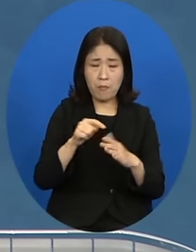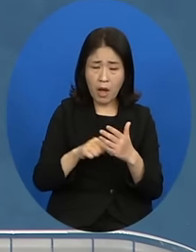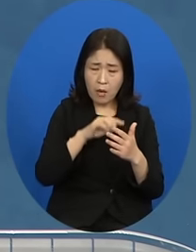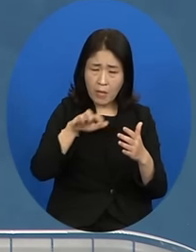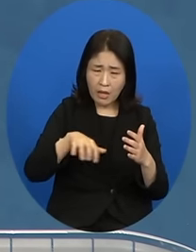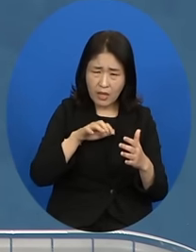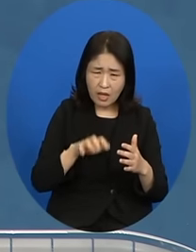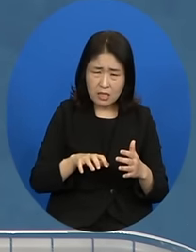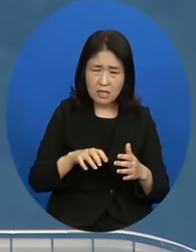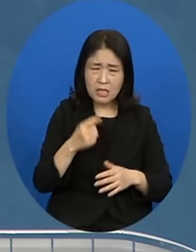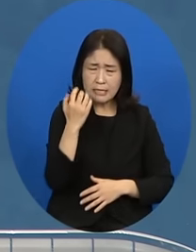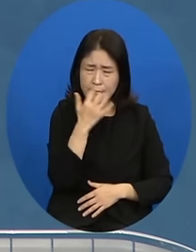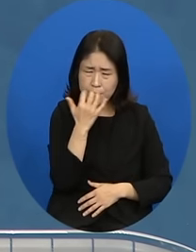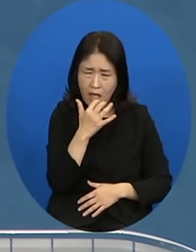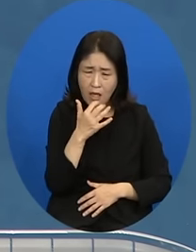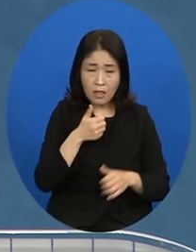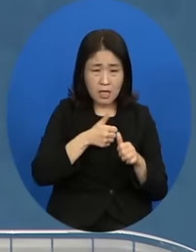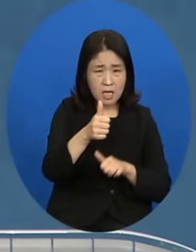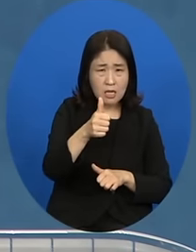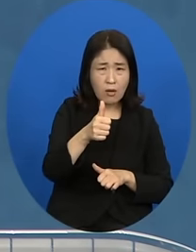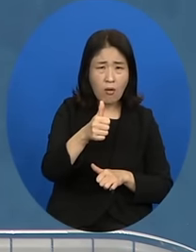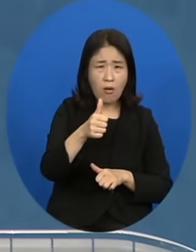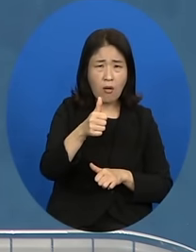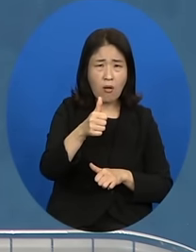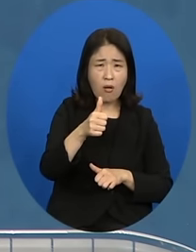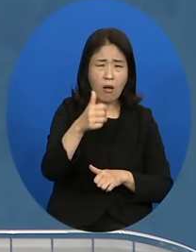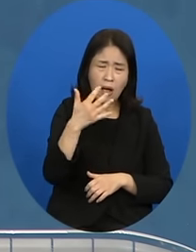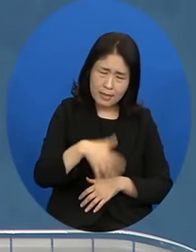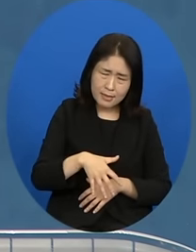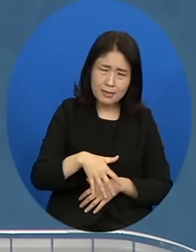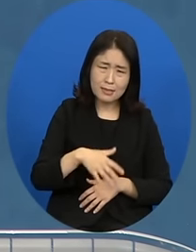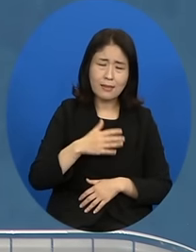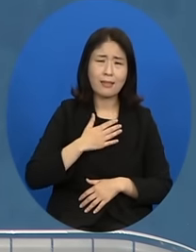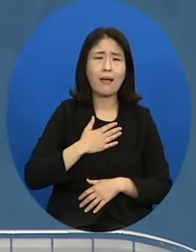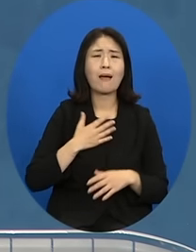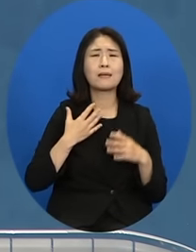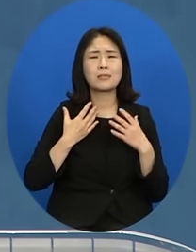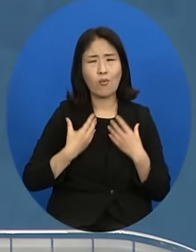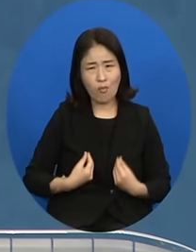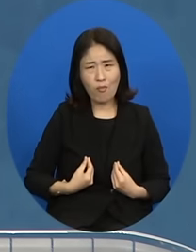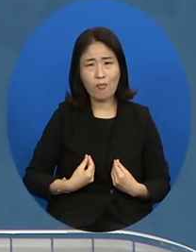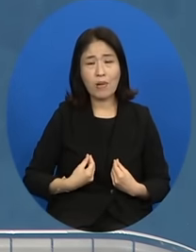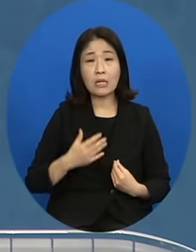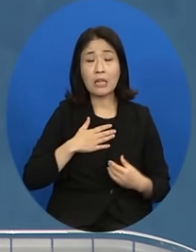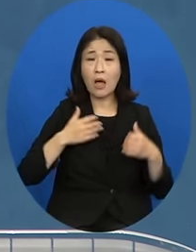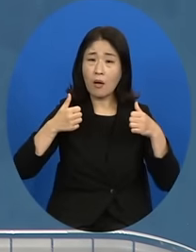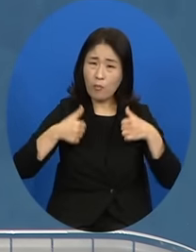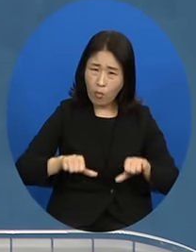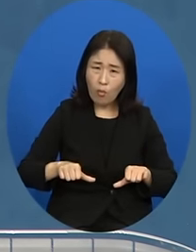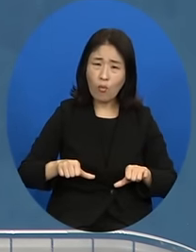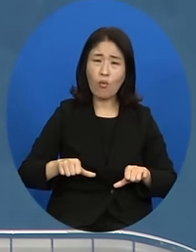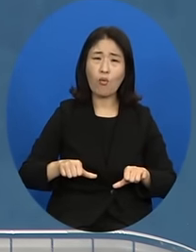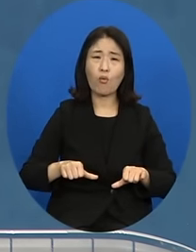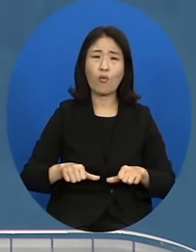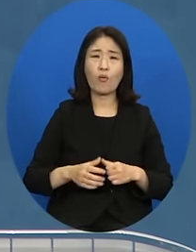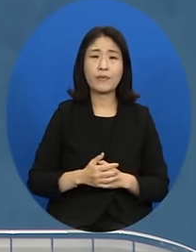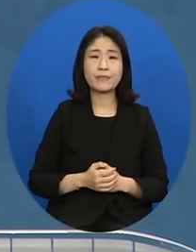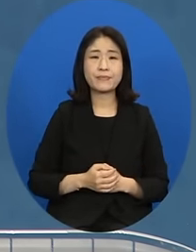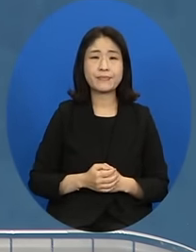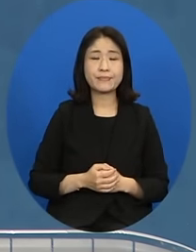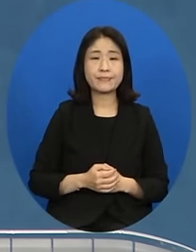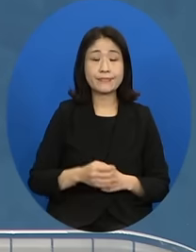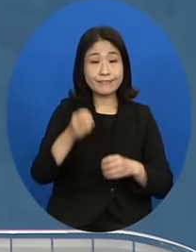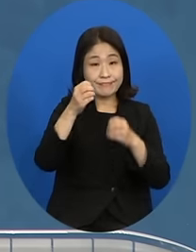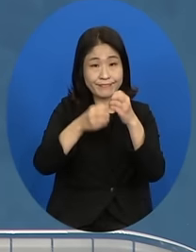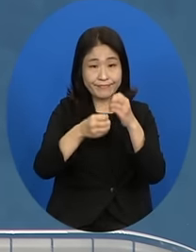음란이 이겨지지를 않고 그래서 저는 절망했습니다. 포기했습니다. 시가